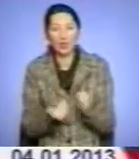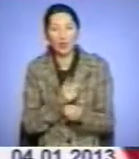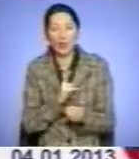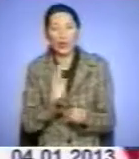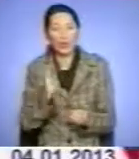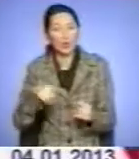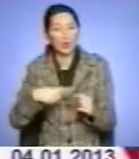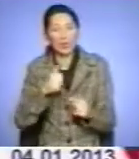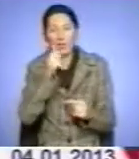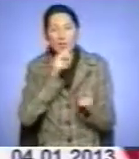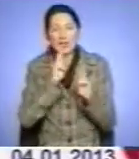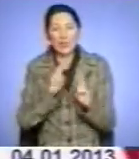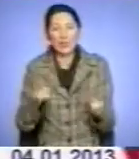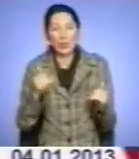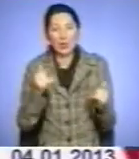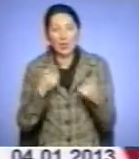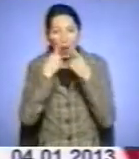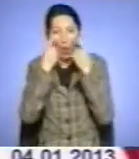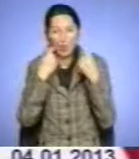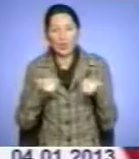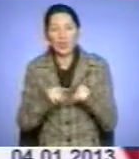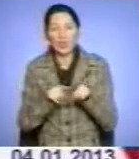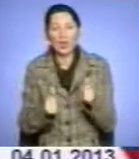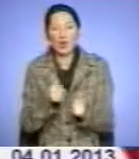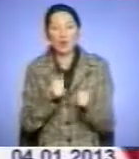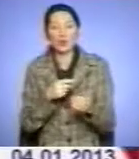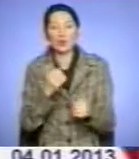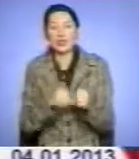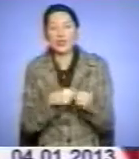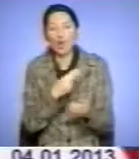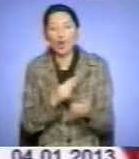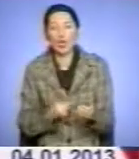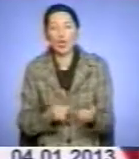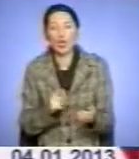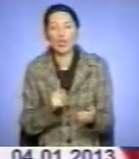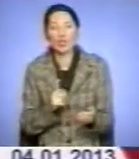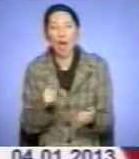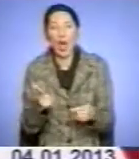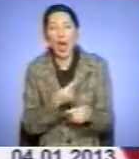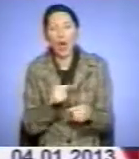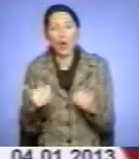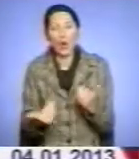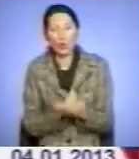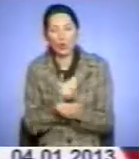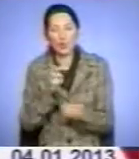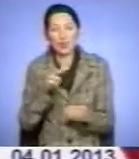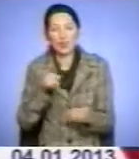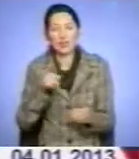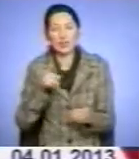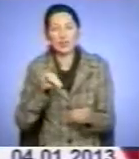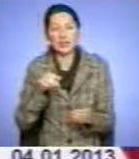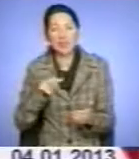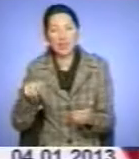невідомо. Ми зараз оголошуємо такий своєрідний конкурс серед митців, щоб або оновити її стиль, або оновити